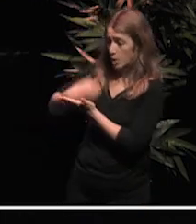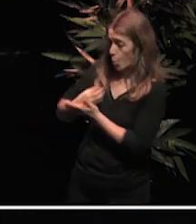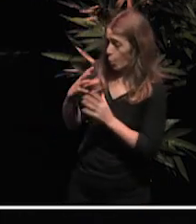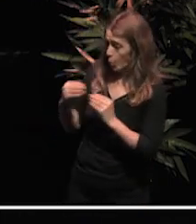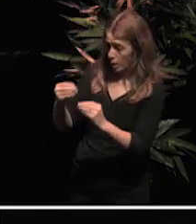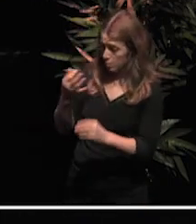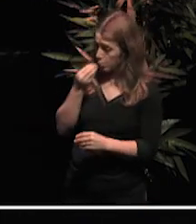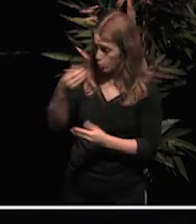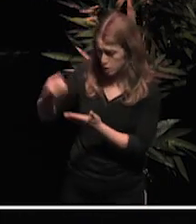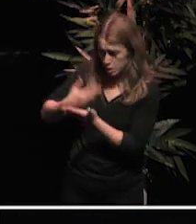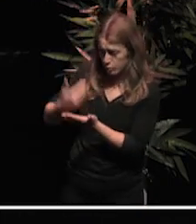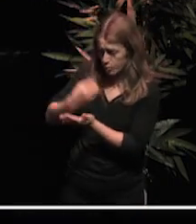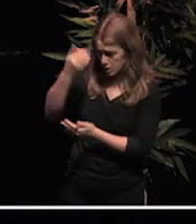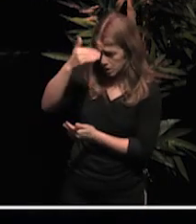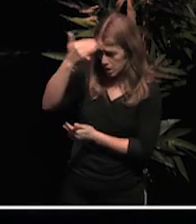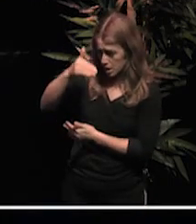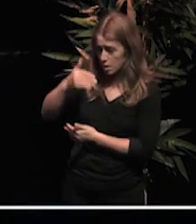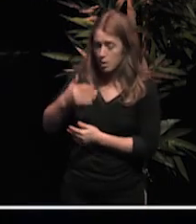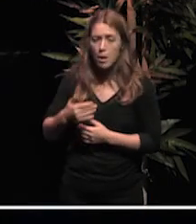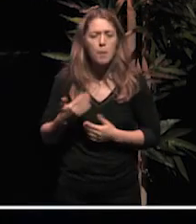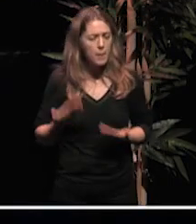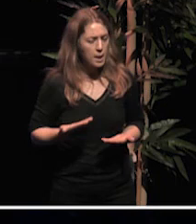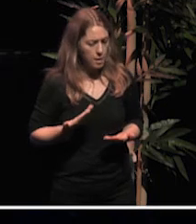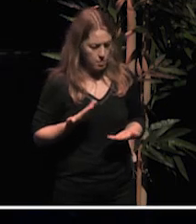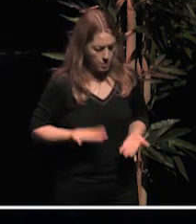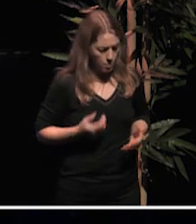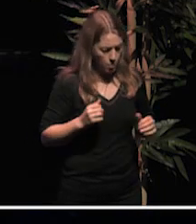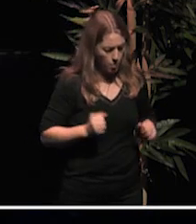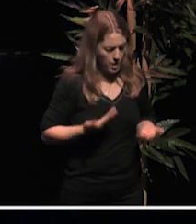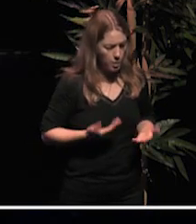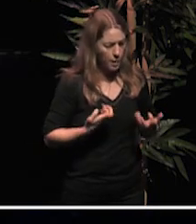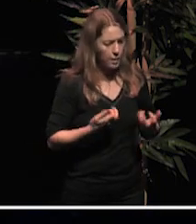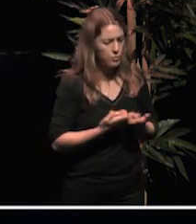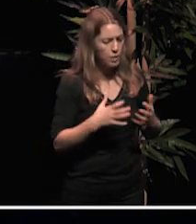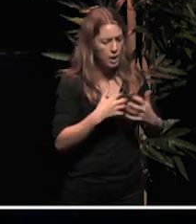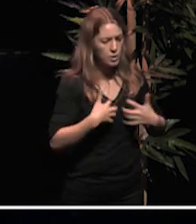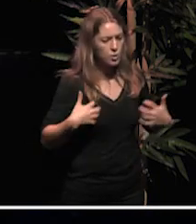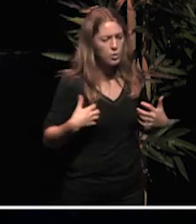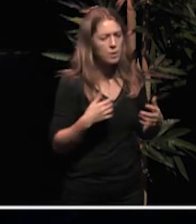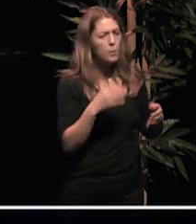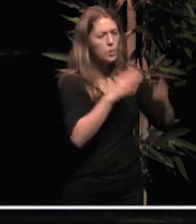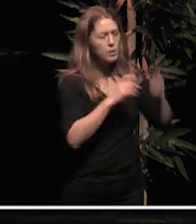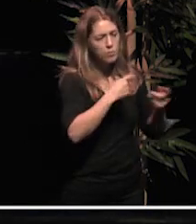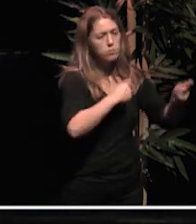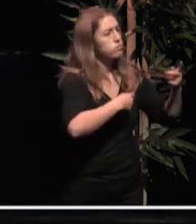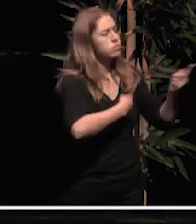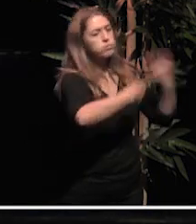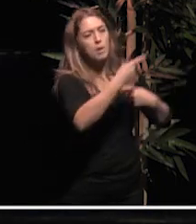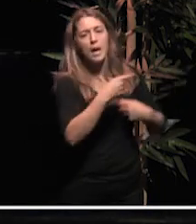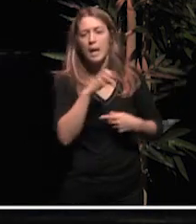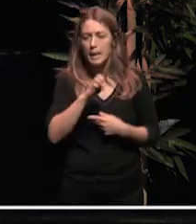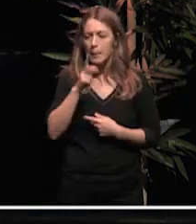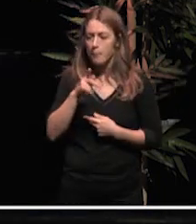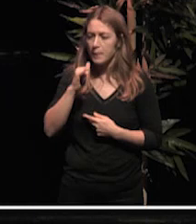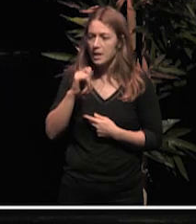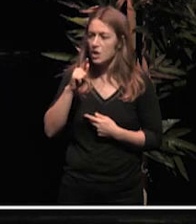une révolution biologique extraordinaire, on peut parler science ici, qui s'appelle l'épigénétique et qui est le thème de mon dernier